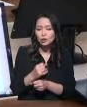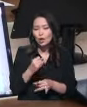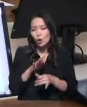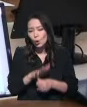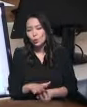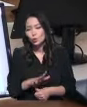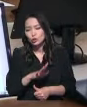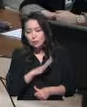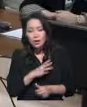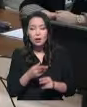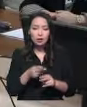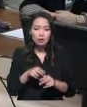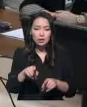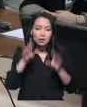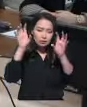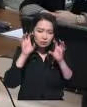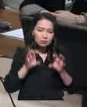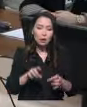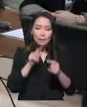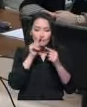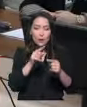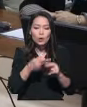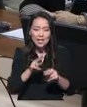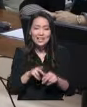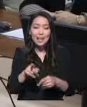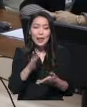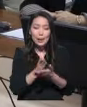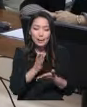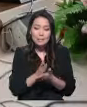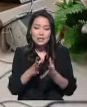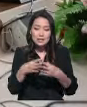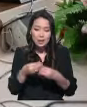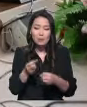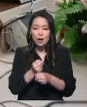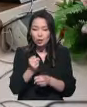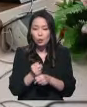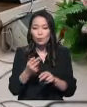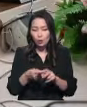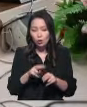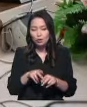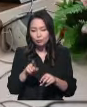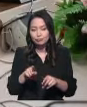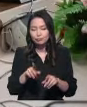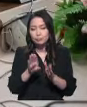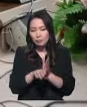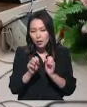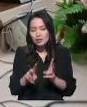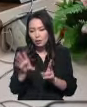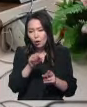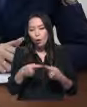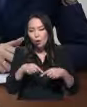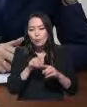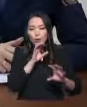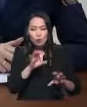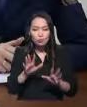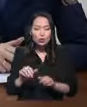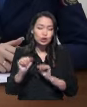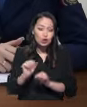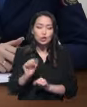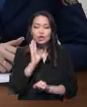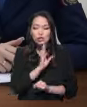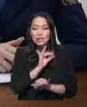уверены, данный закон о противодействии семейно-бытовому насилию станет важным шагом на пути к созданию безопасного общества и защитит женщин